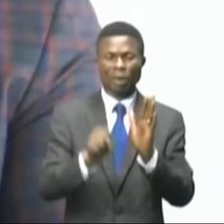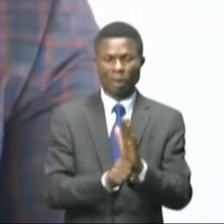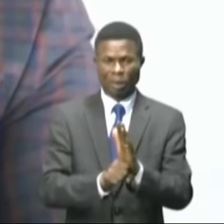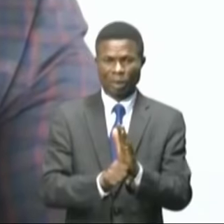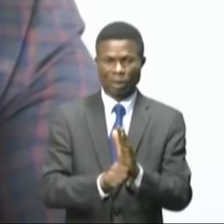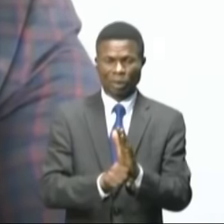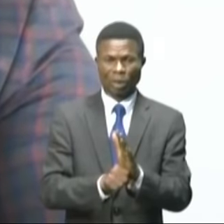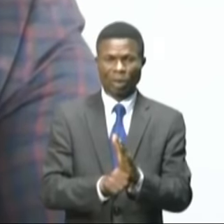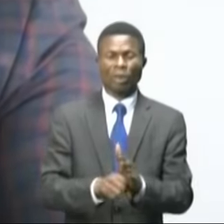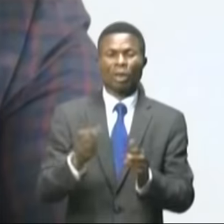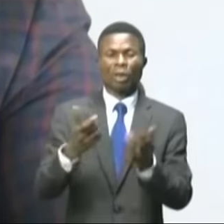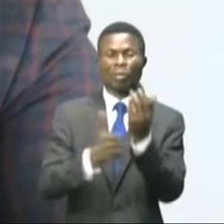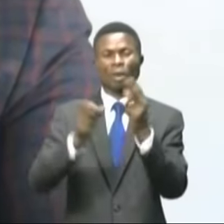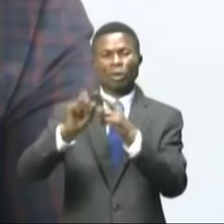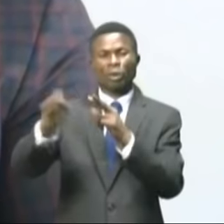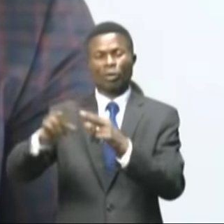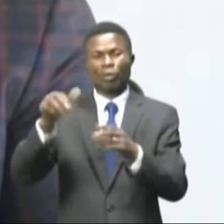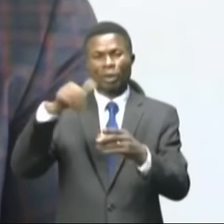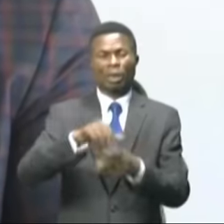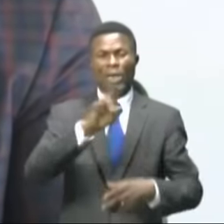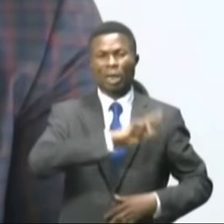République démocratique du Congo,